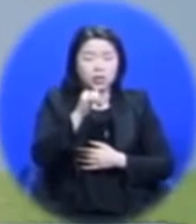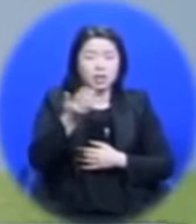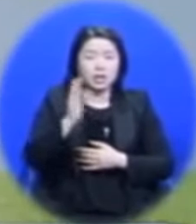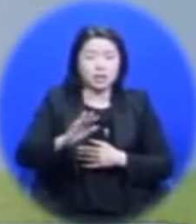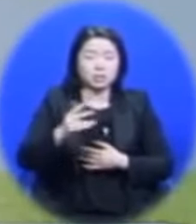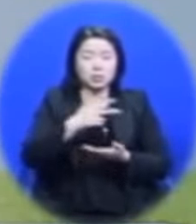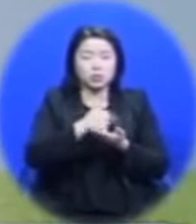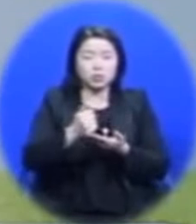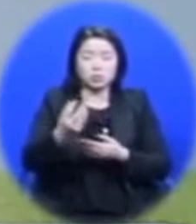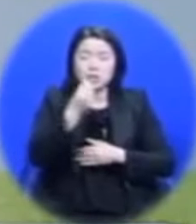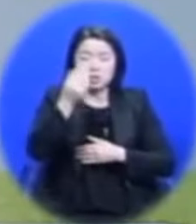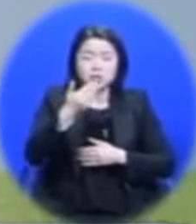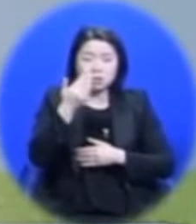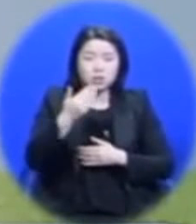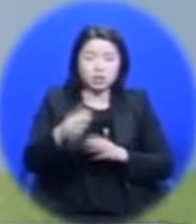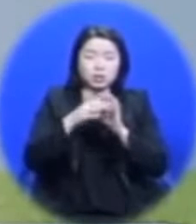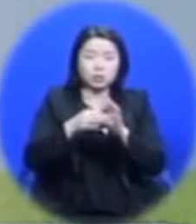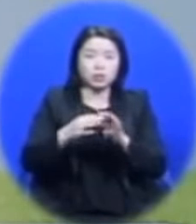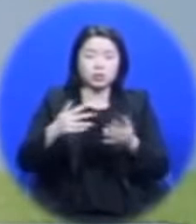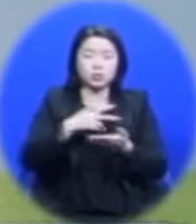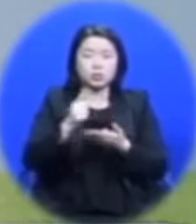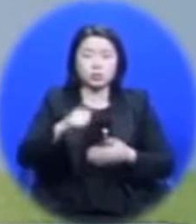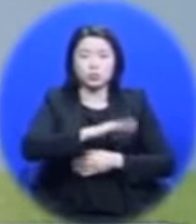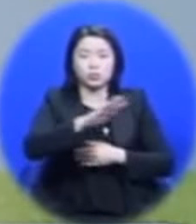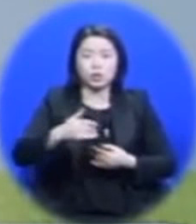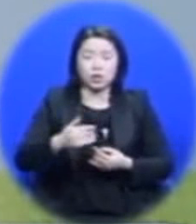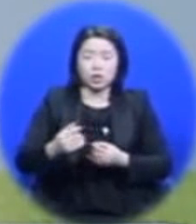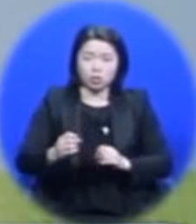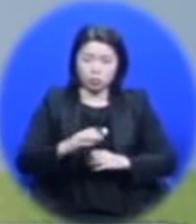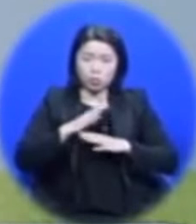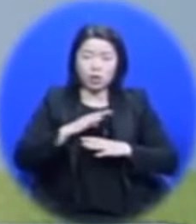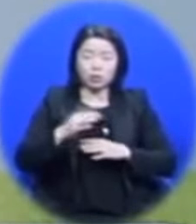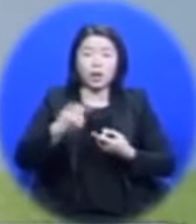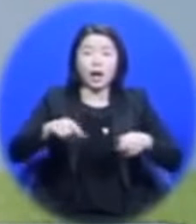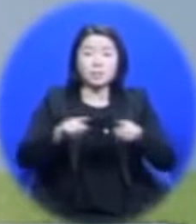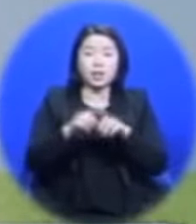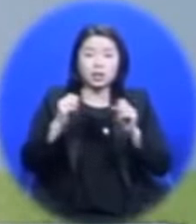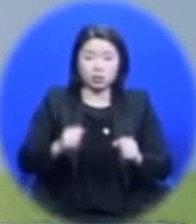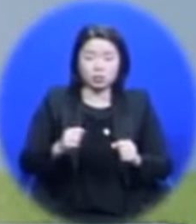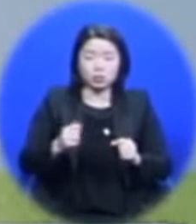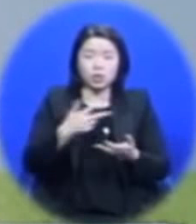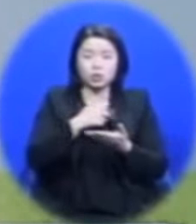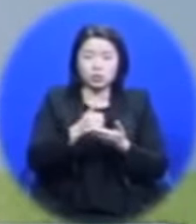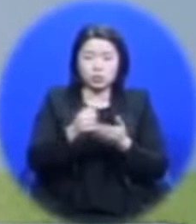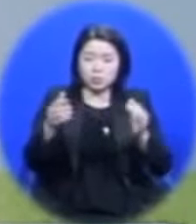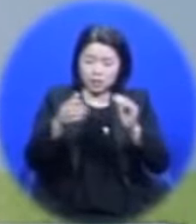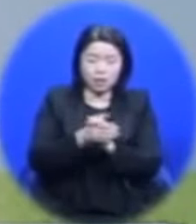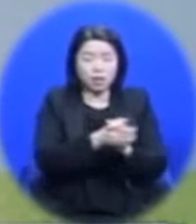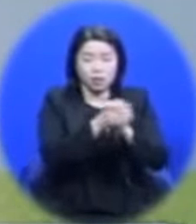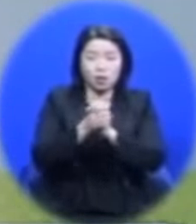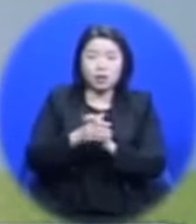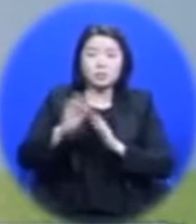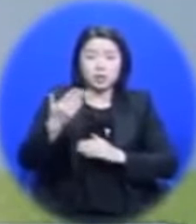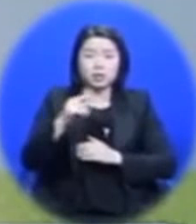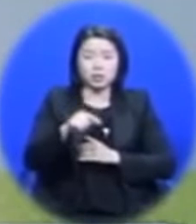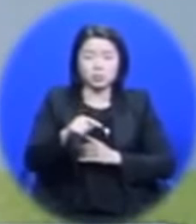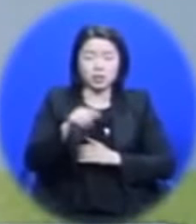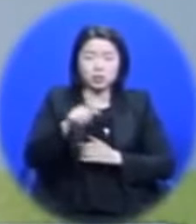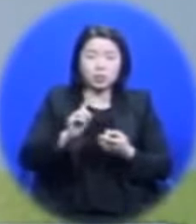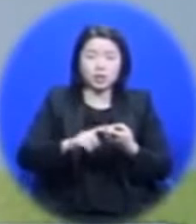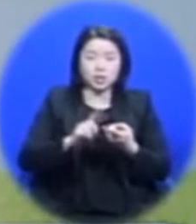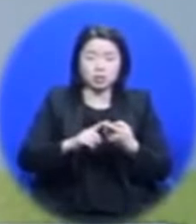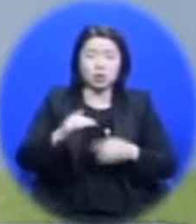통하여 주님이 우리와 놀랍게 함께 계신 것, 이미 주님과 우리는 연합한 것, 그 사실을